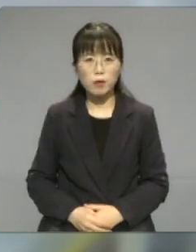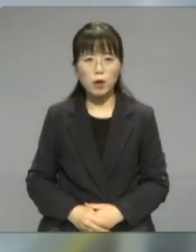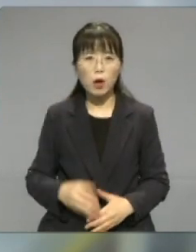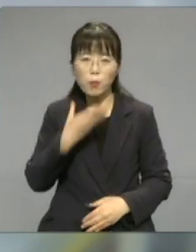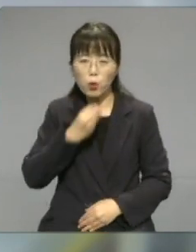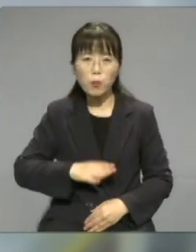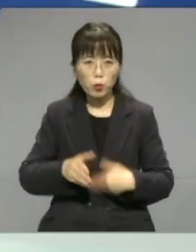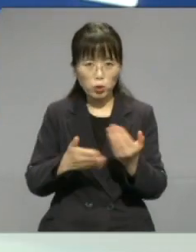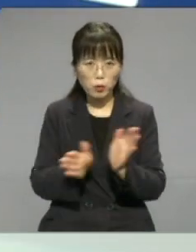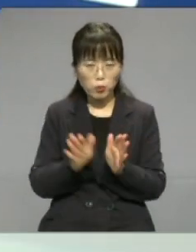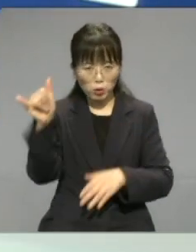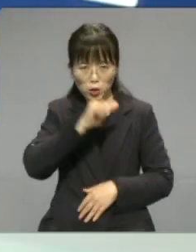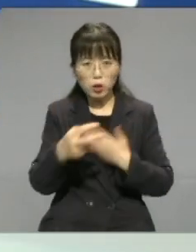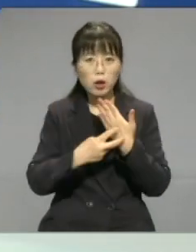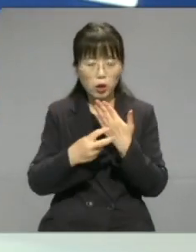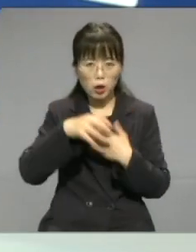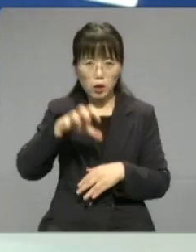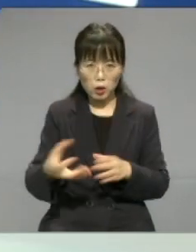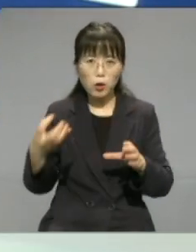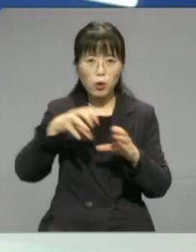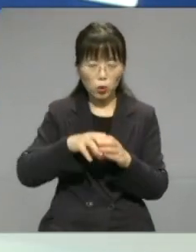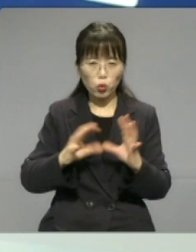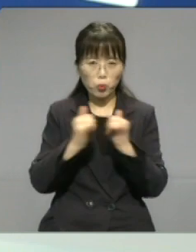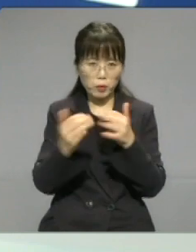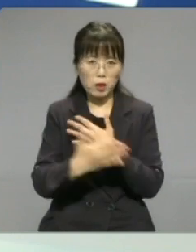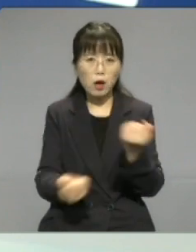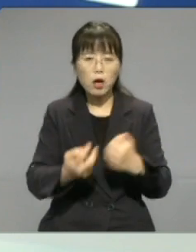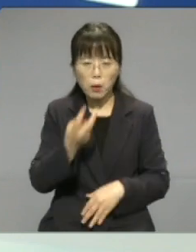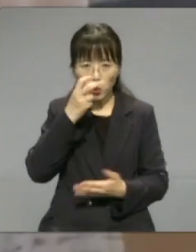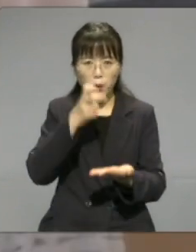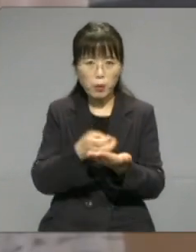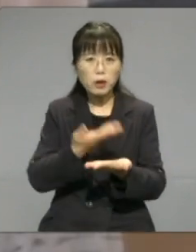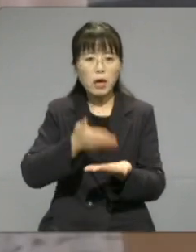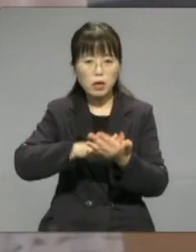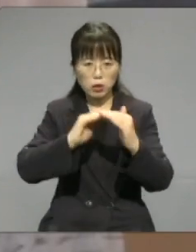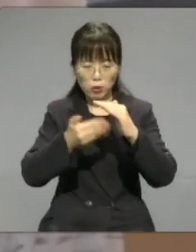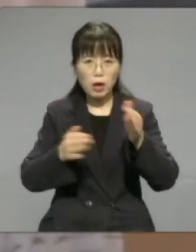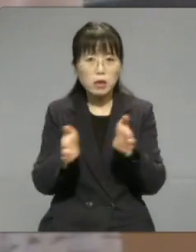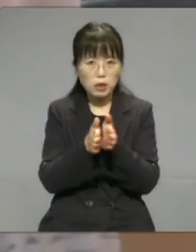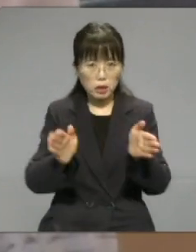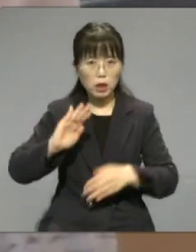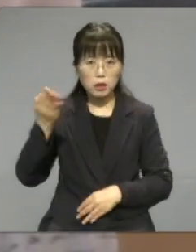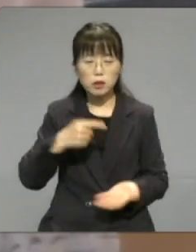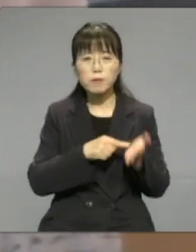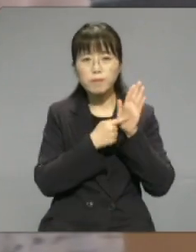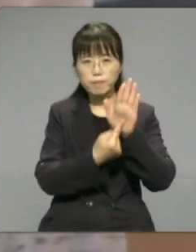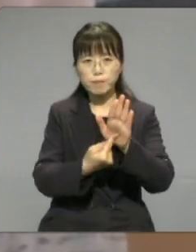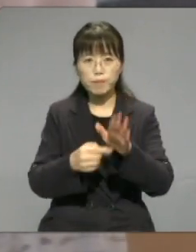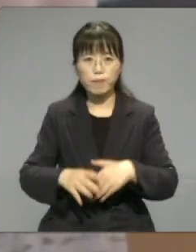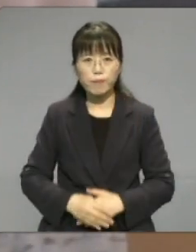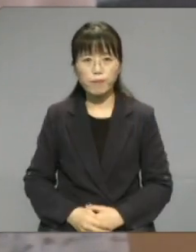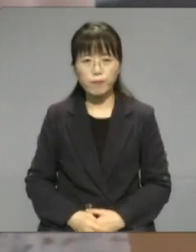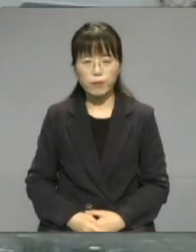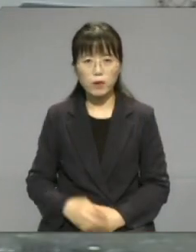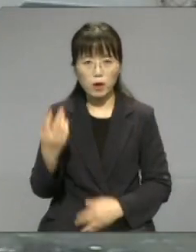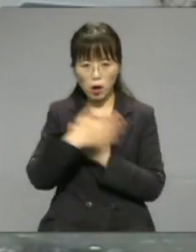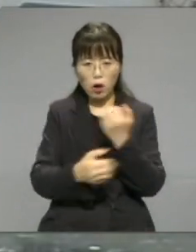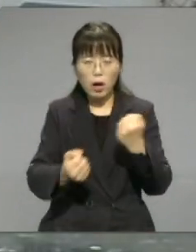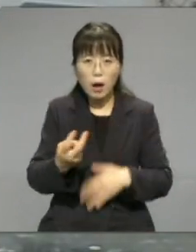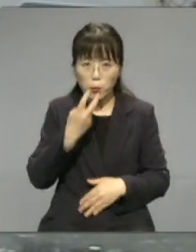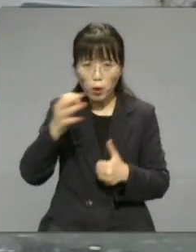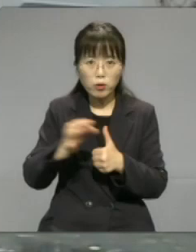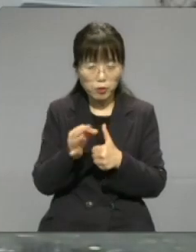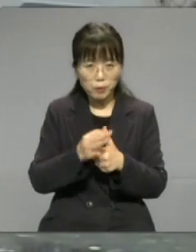보건복지부는 전국 유양 기관에 적용되는 국민 건강보험법 개정안이 시행에 들어갔다며 이같이 밝혔습니다 건강보험